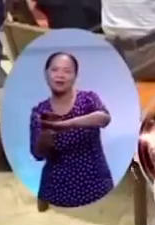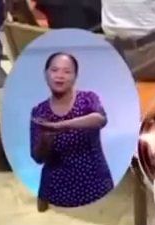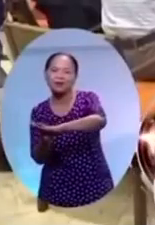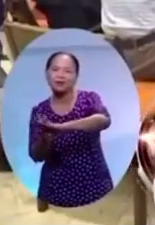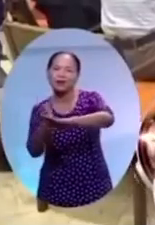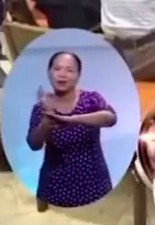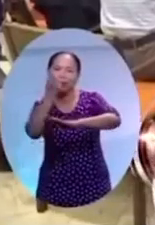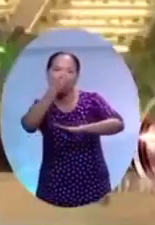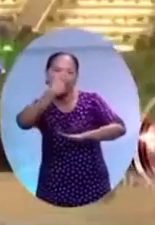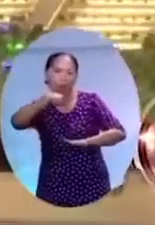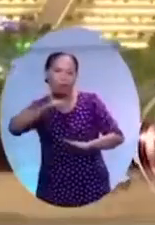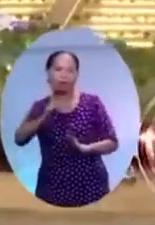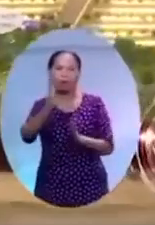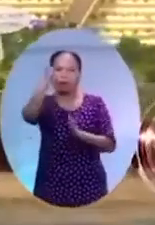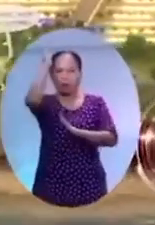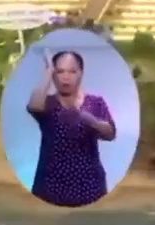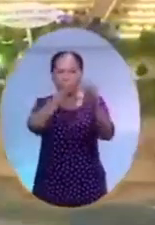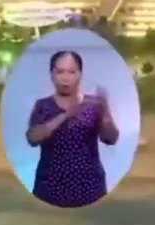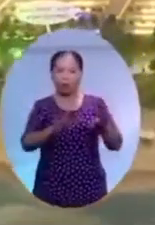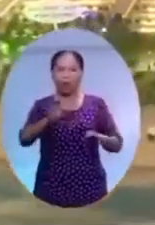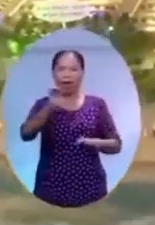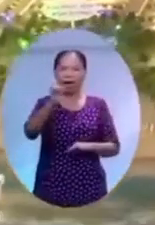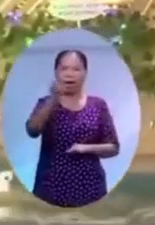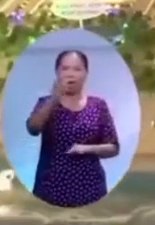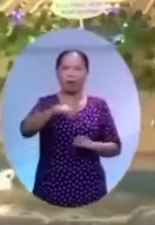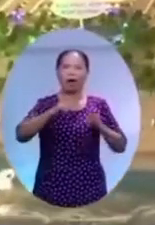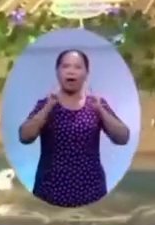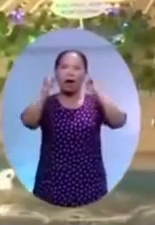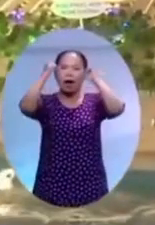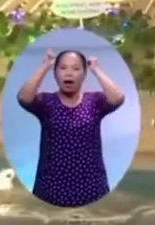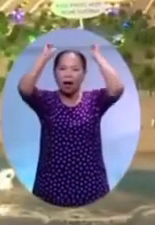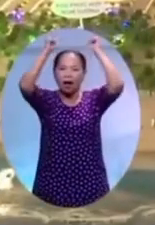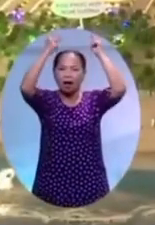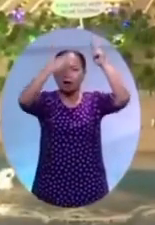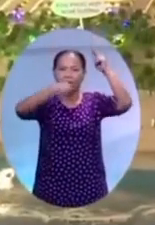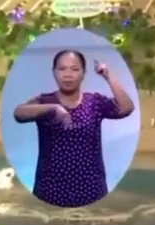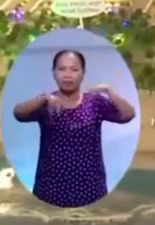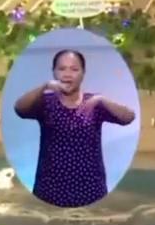quận 1, thành phố Hồ Chí Minh, Aqua City, Đồng Nai, Nova World, Phan Thiết, Bình Thuận.